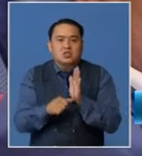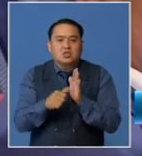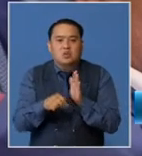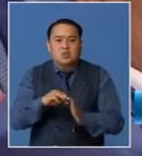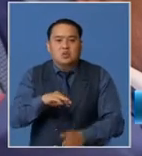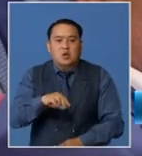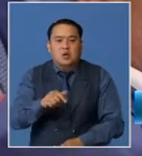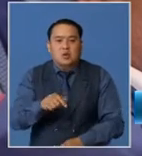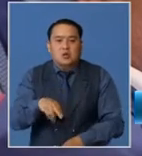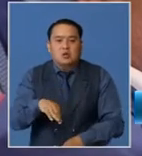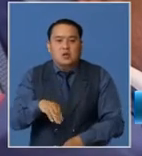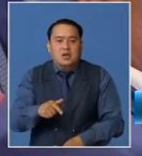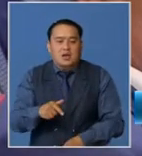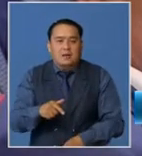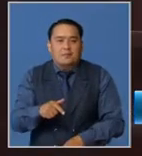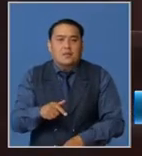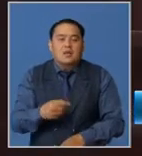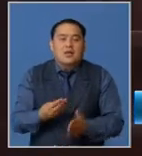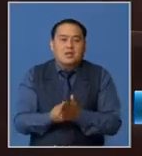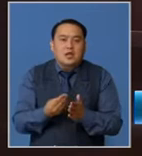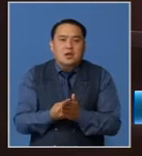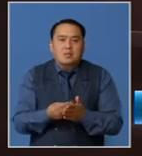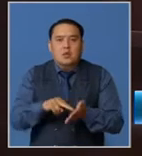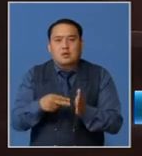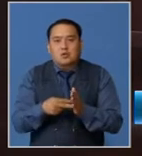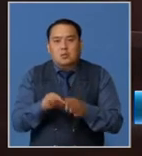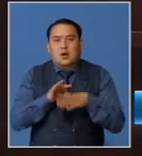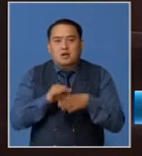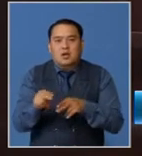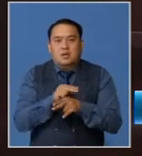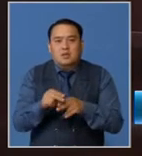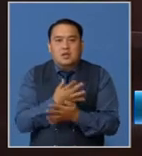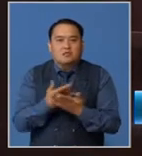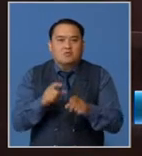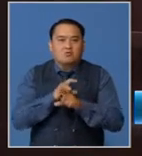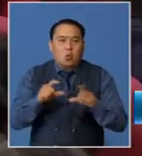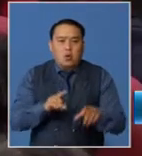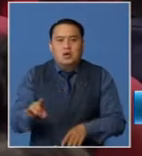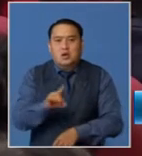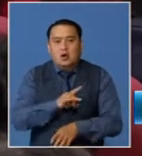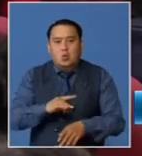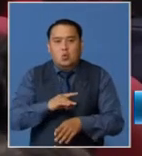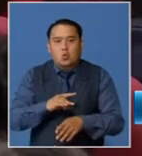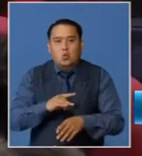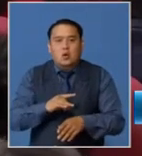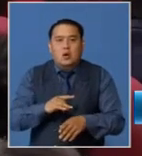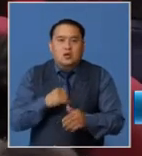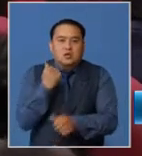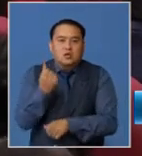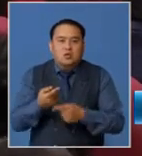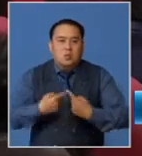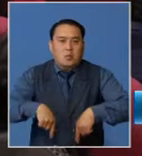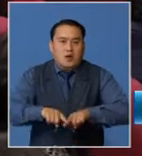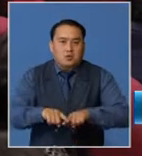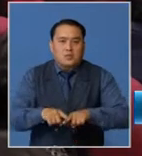более 660 миллионов тенге. На эти деньги планируется провести ремонт в нескольких школах района, а также укрепить